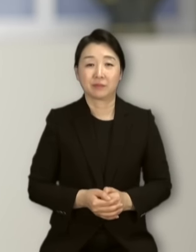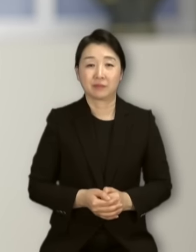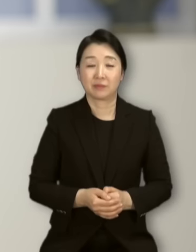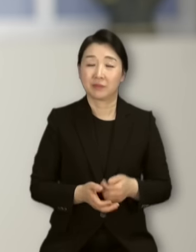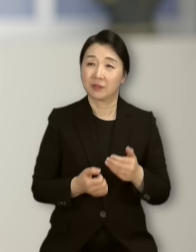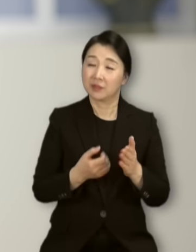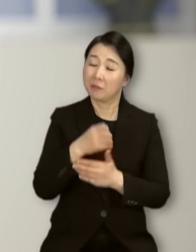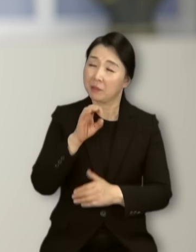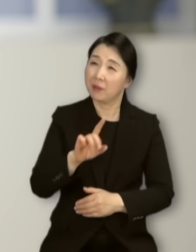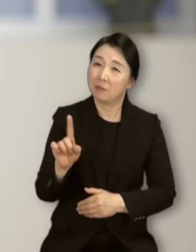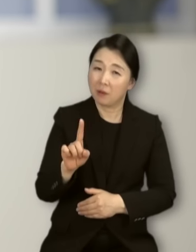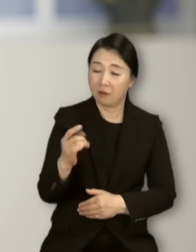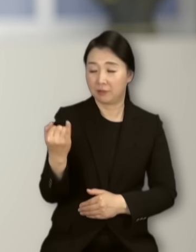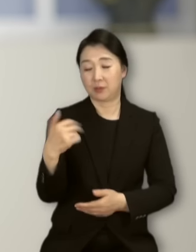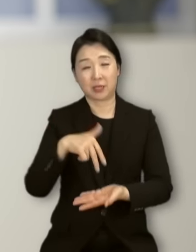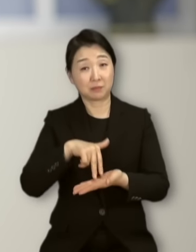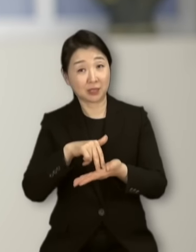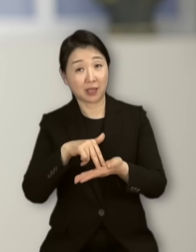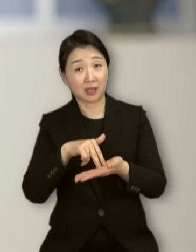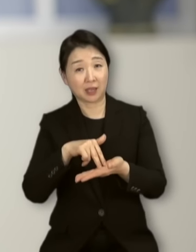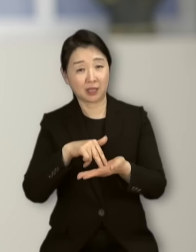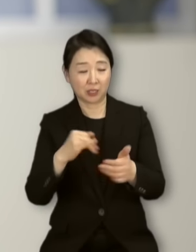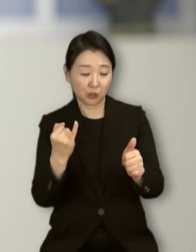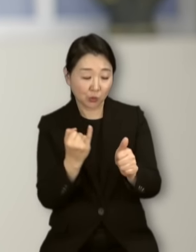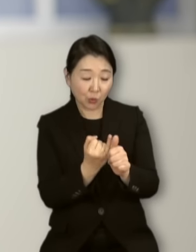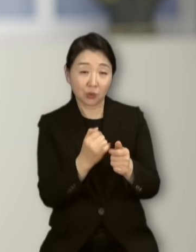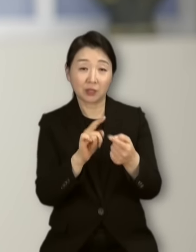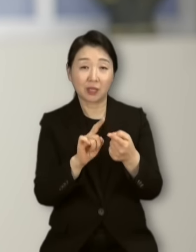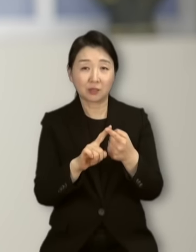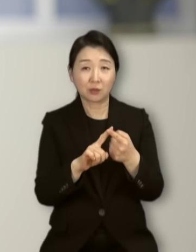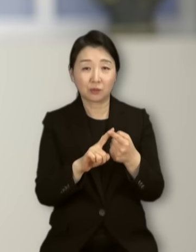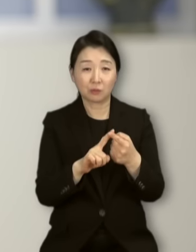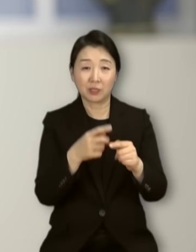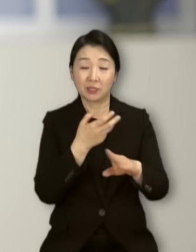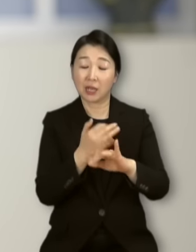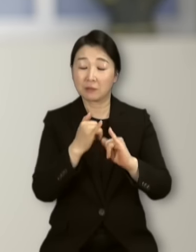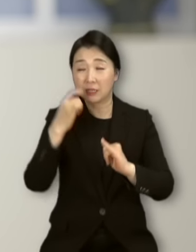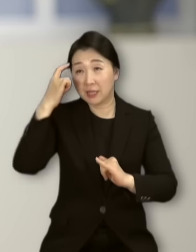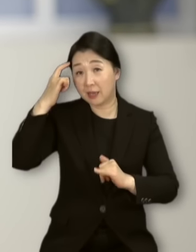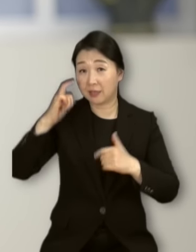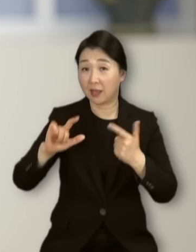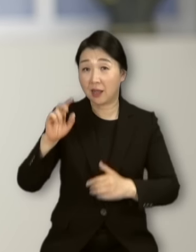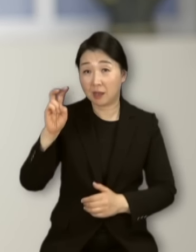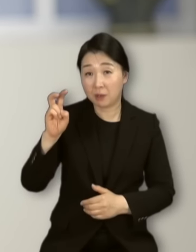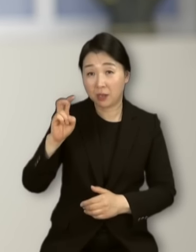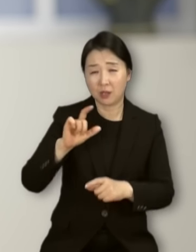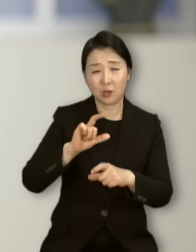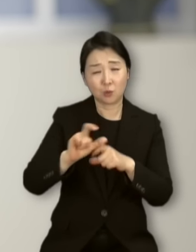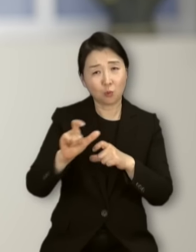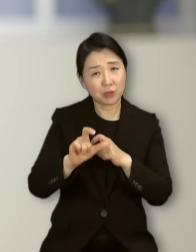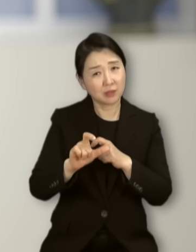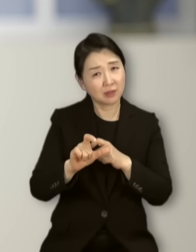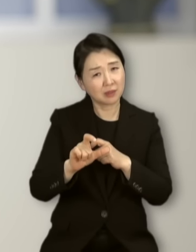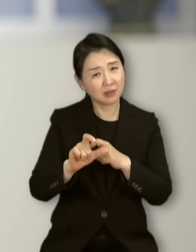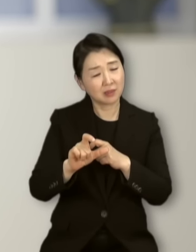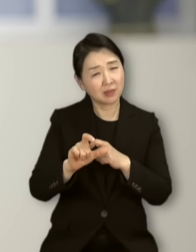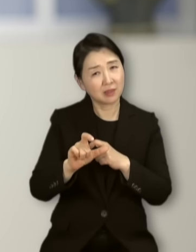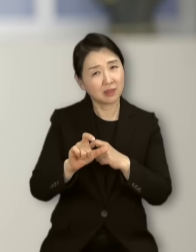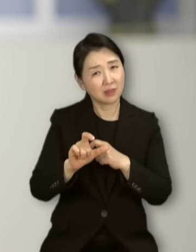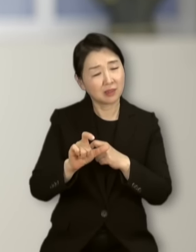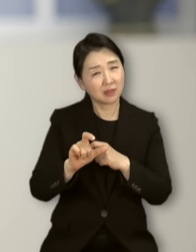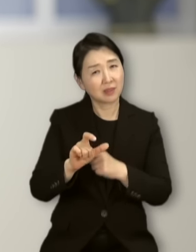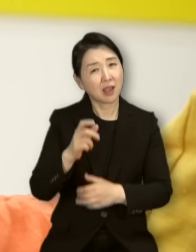뭐라 그럴까 교인 씨 입장에서는 결혼에 대해서 조금 다른 분들하고 달리 고민이 또 될 수도 있었을